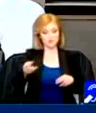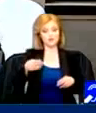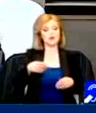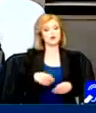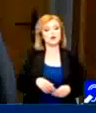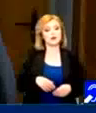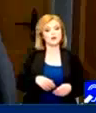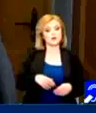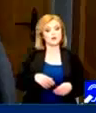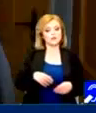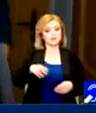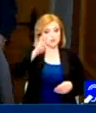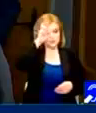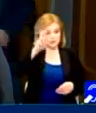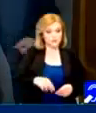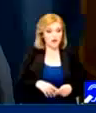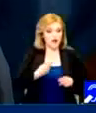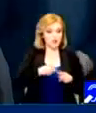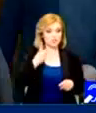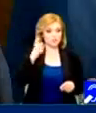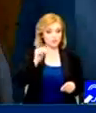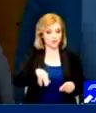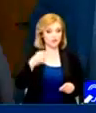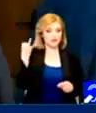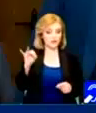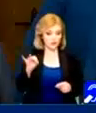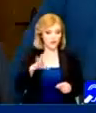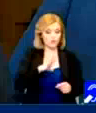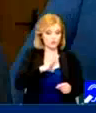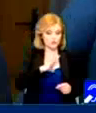și-asumă greșeala. Acești 100.000 de lei au fost